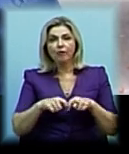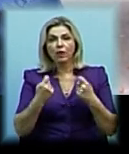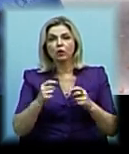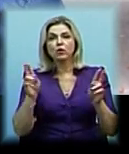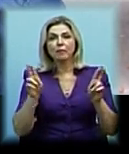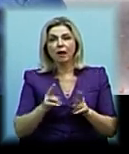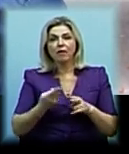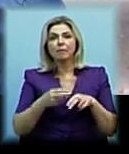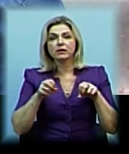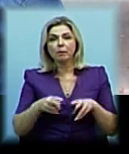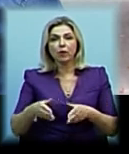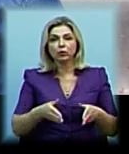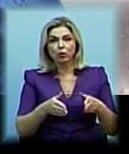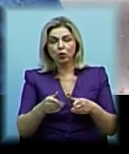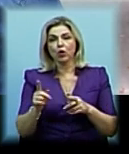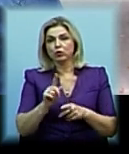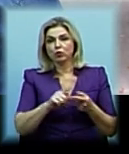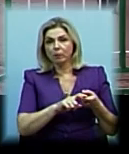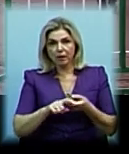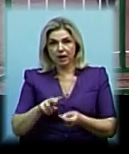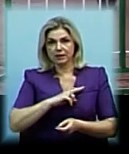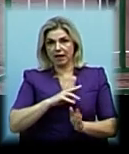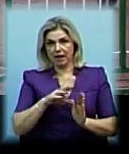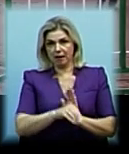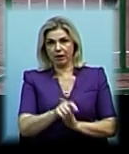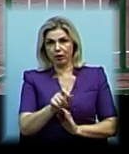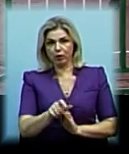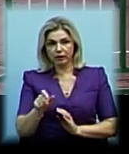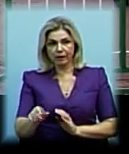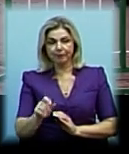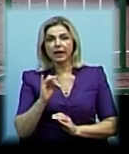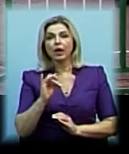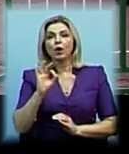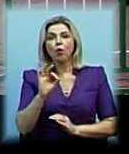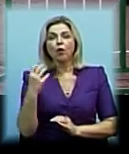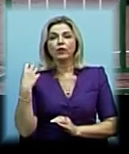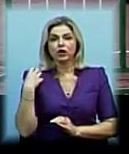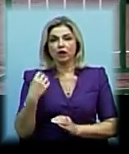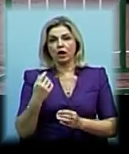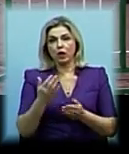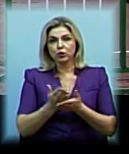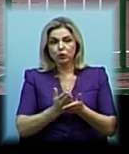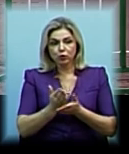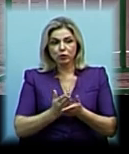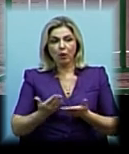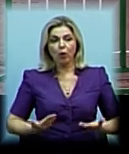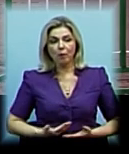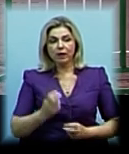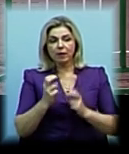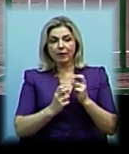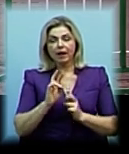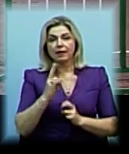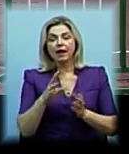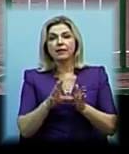правил безпеки дорожнього руху, що призвело до загибелі осіб. Виконуючи обов'язки начальника служби експлуатації комунального підприємства